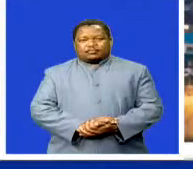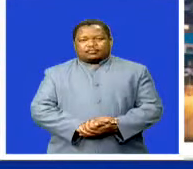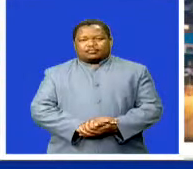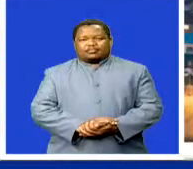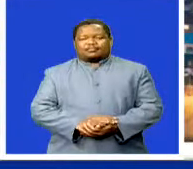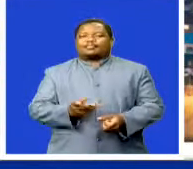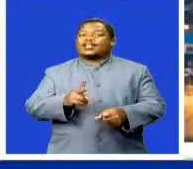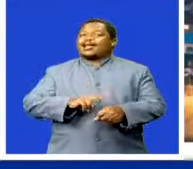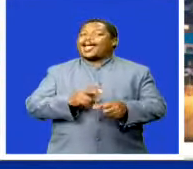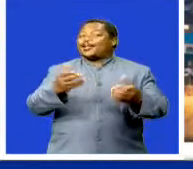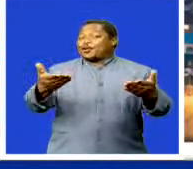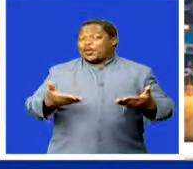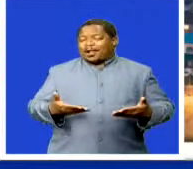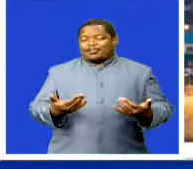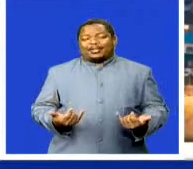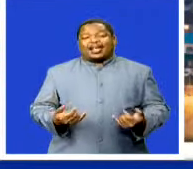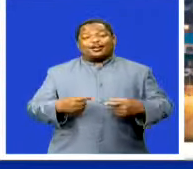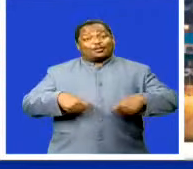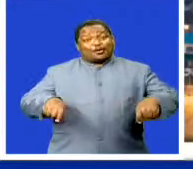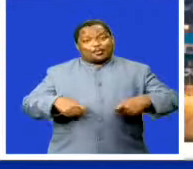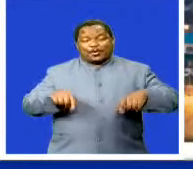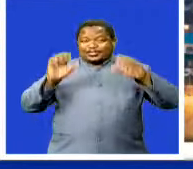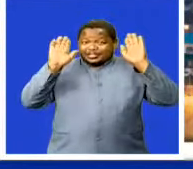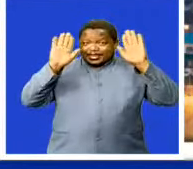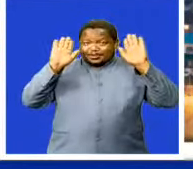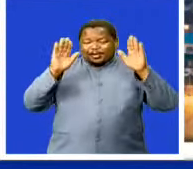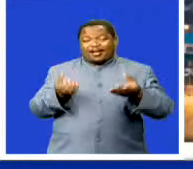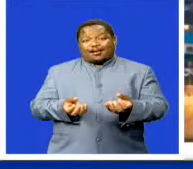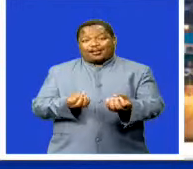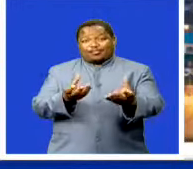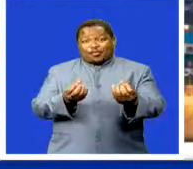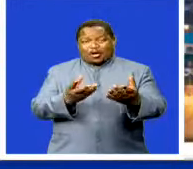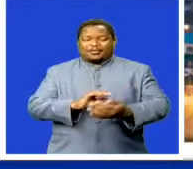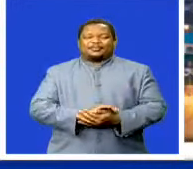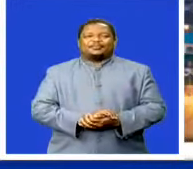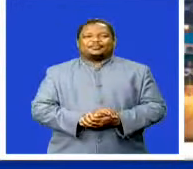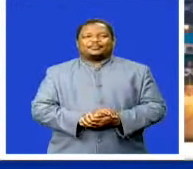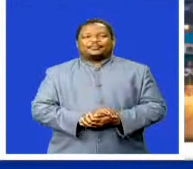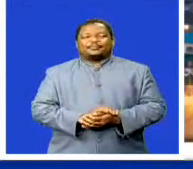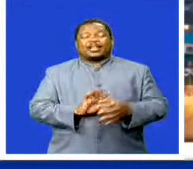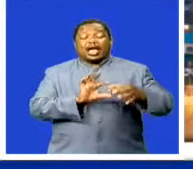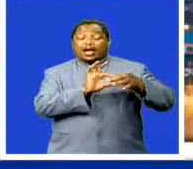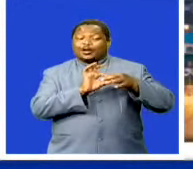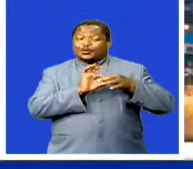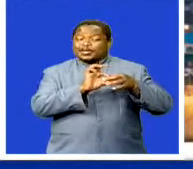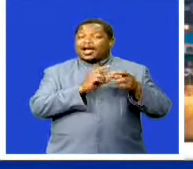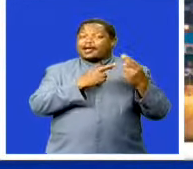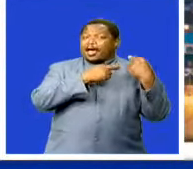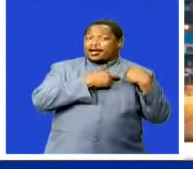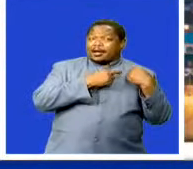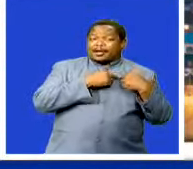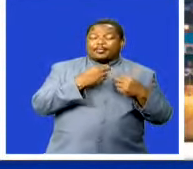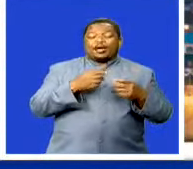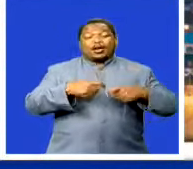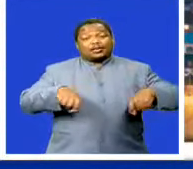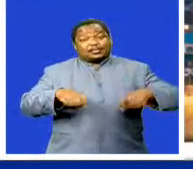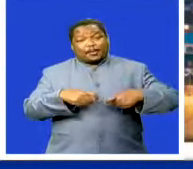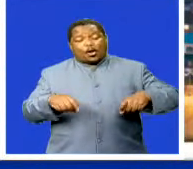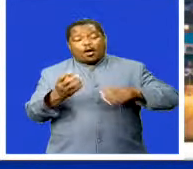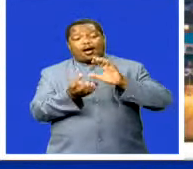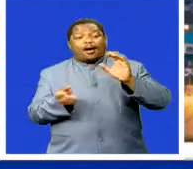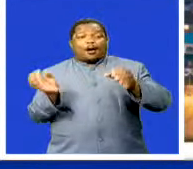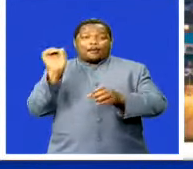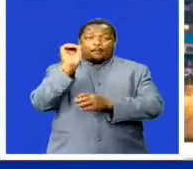asikwamukele ngolelo muhle eTindzabeni tetemidlalo. Inhlangano ledlalisa umdlalo wecricket lapha eVenice ke kubuya kweleague yabomake. Utawudlala